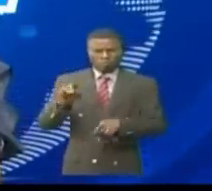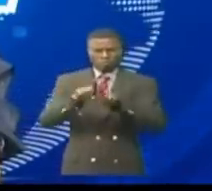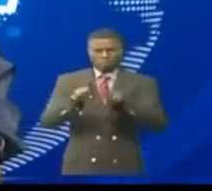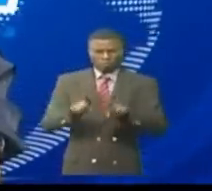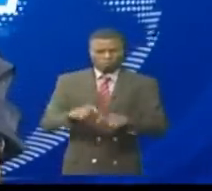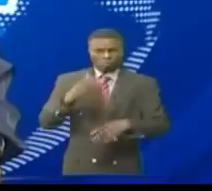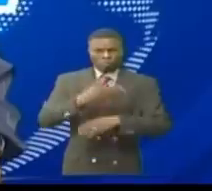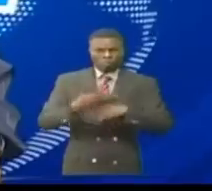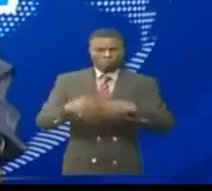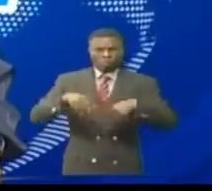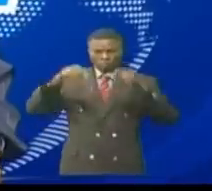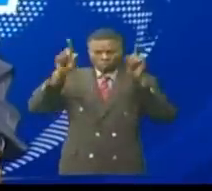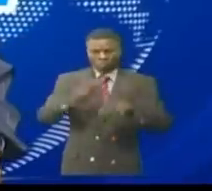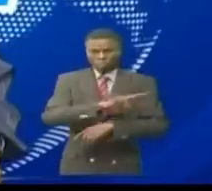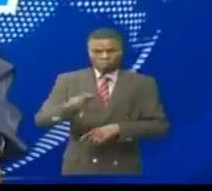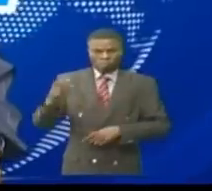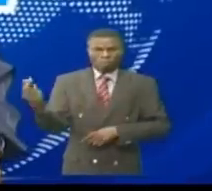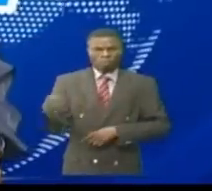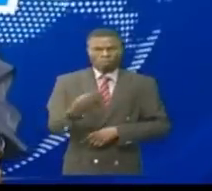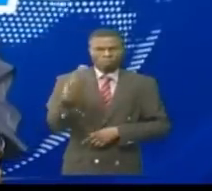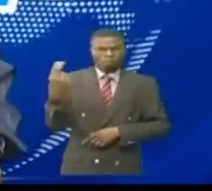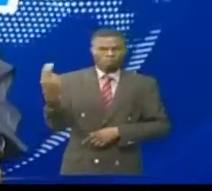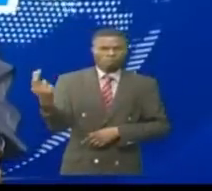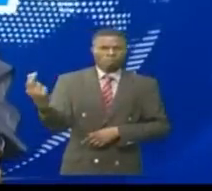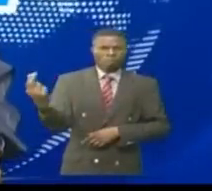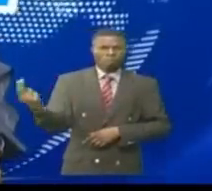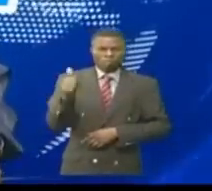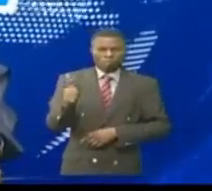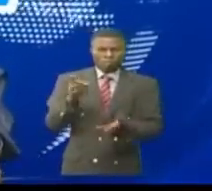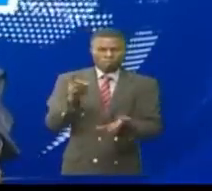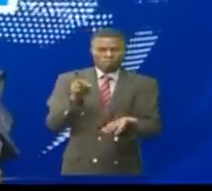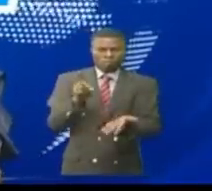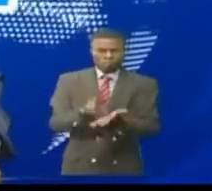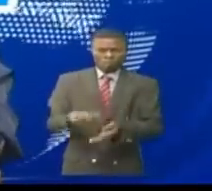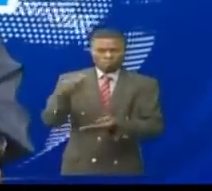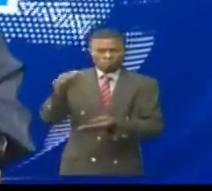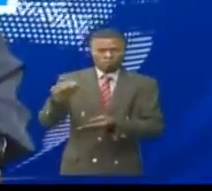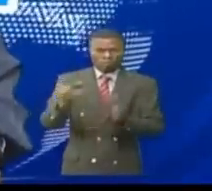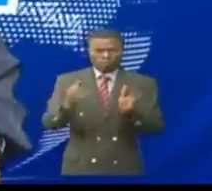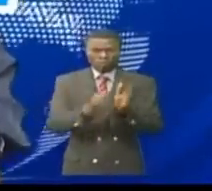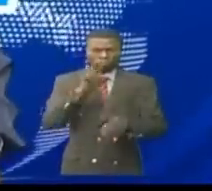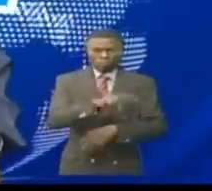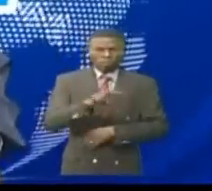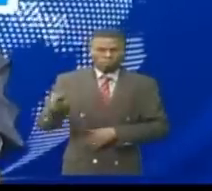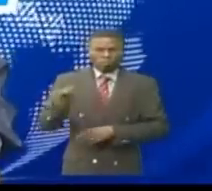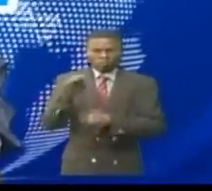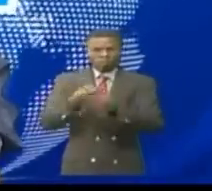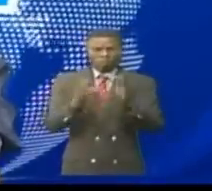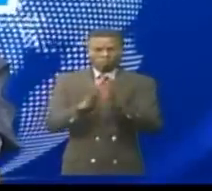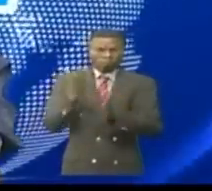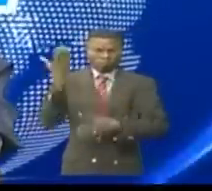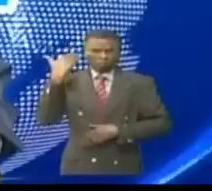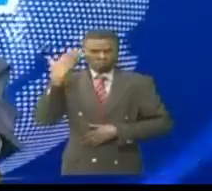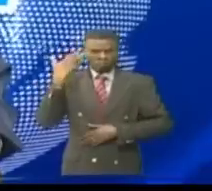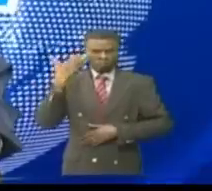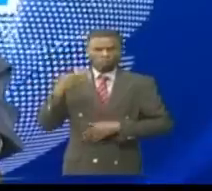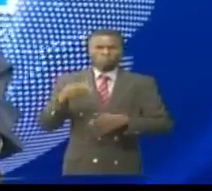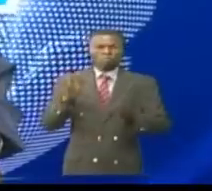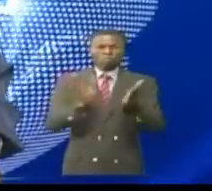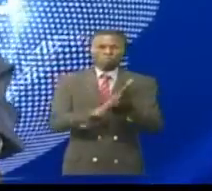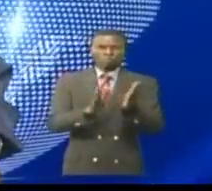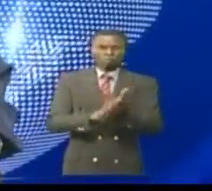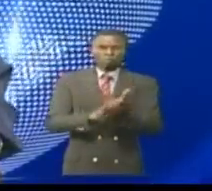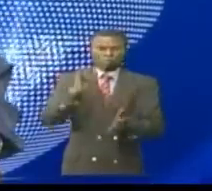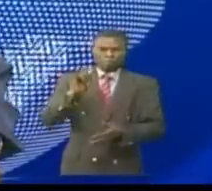édition 2021-2022. La cérémonie de remise des diplômes a eu lieu le samedi 22 octobre dernier dans l'enceinte de